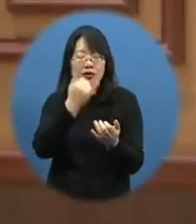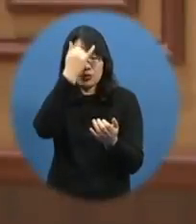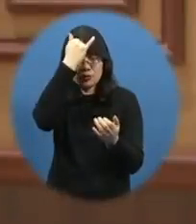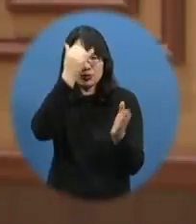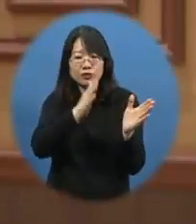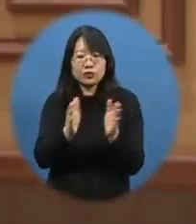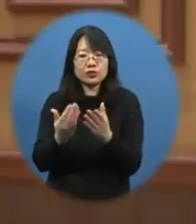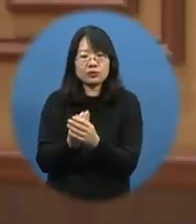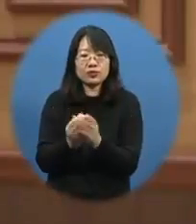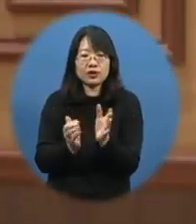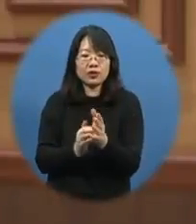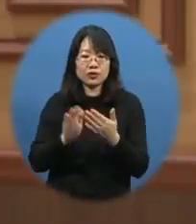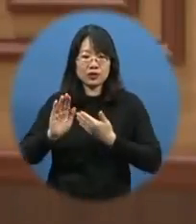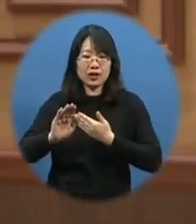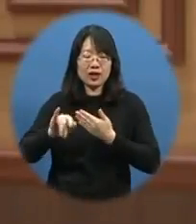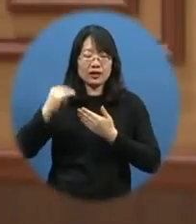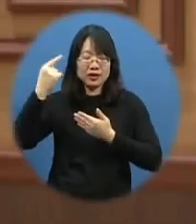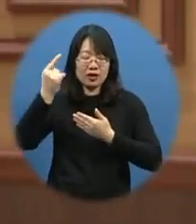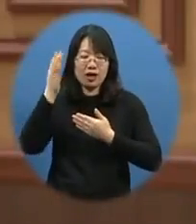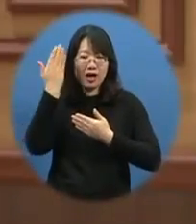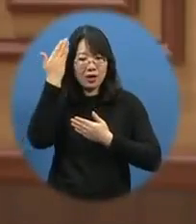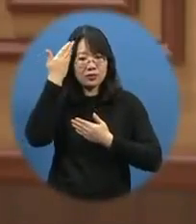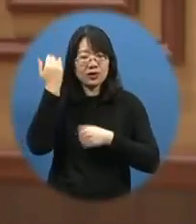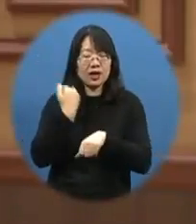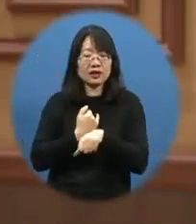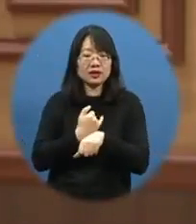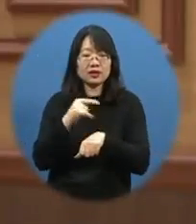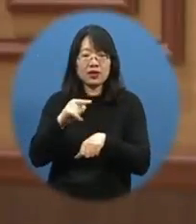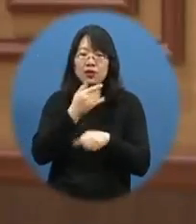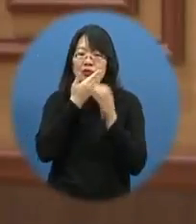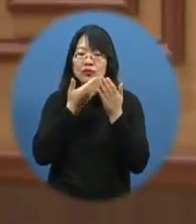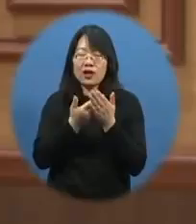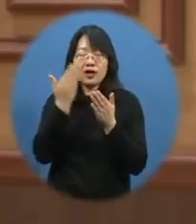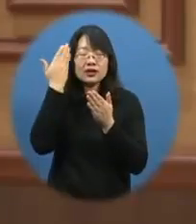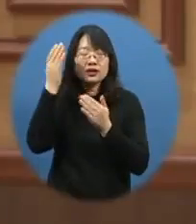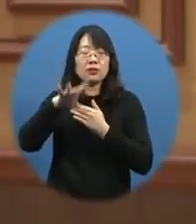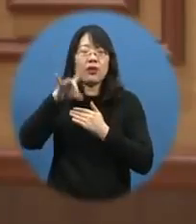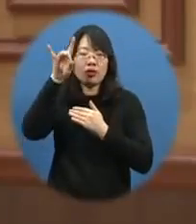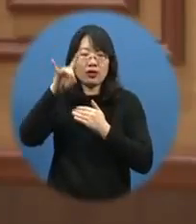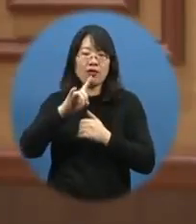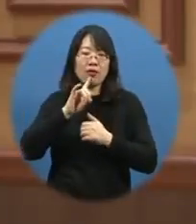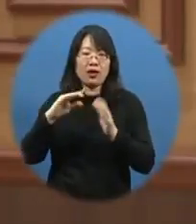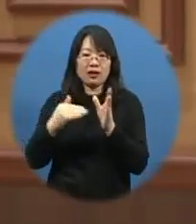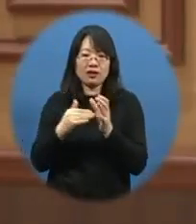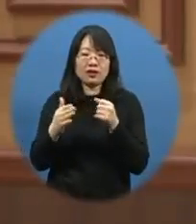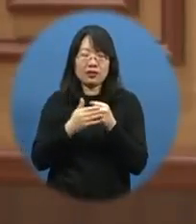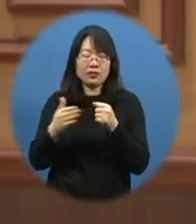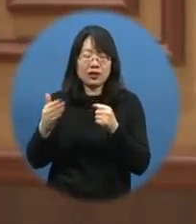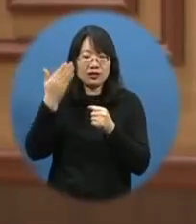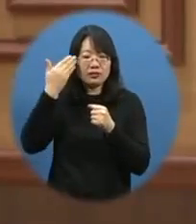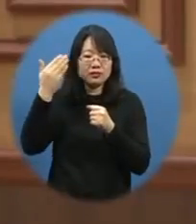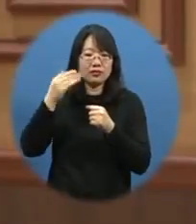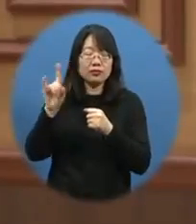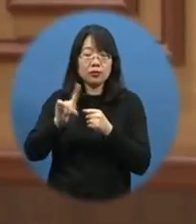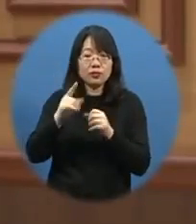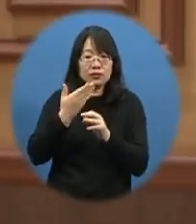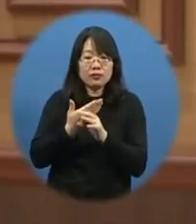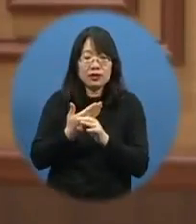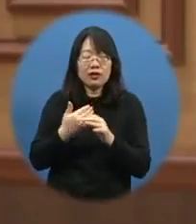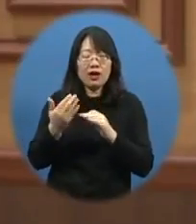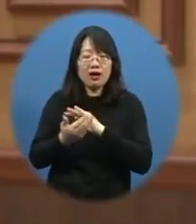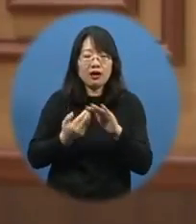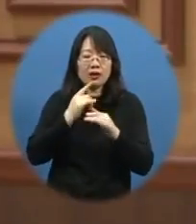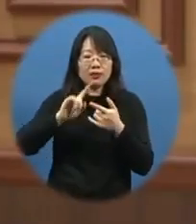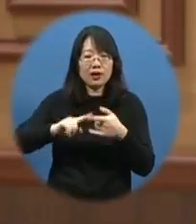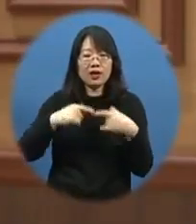다음에 그 다음에 학문을 하는 것이지. 근데 요즘에는 지식이 먼저가 돼버렸어요. 네, 네. 근데 지식이라는 것은